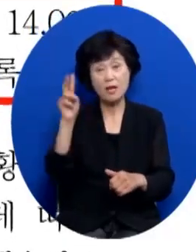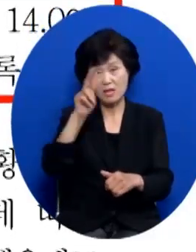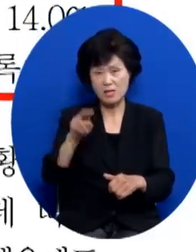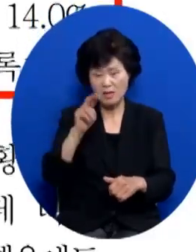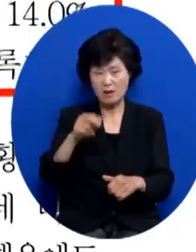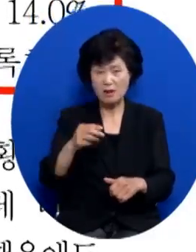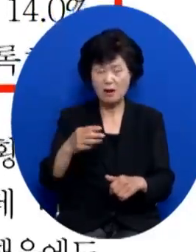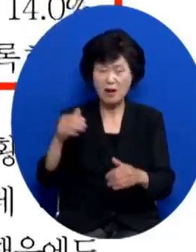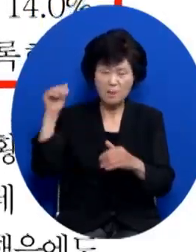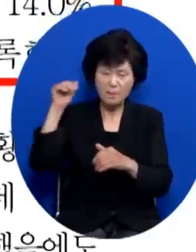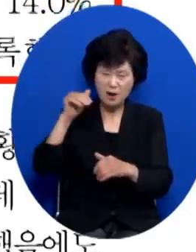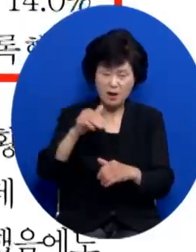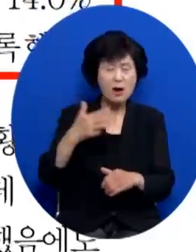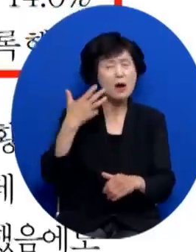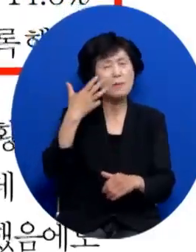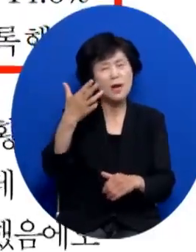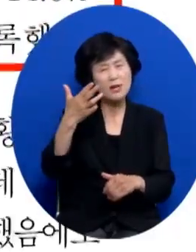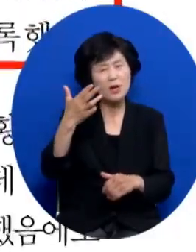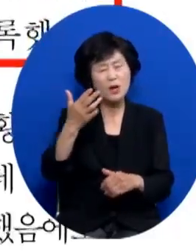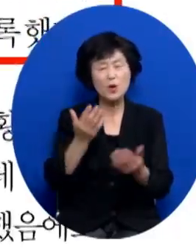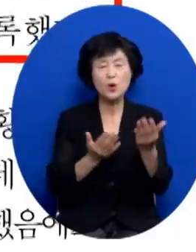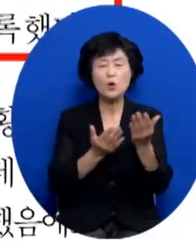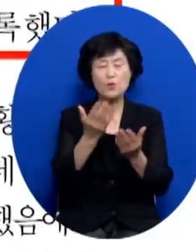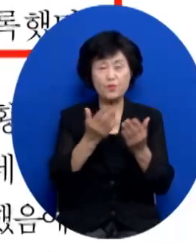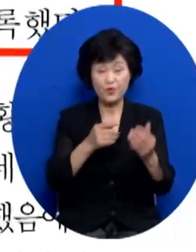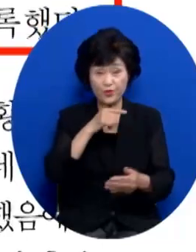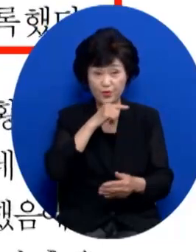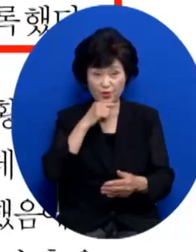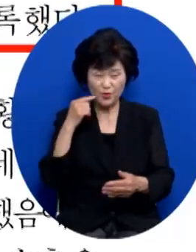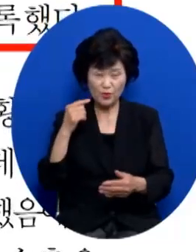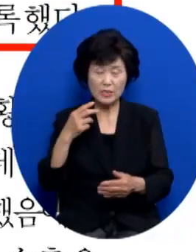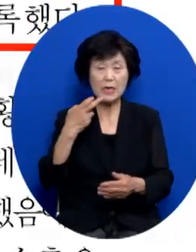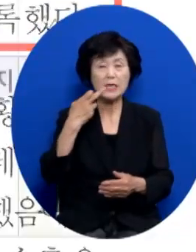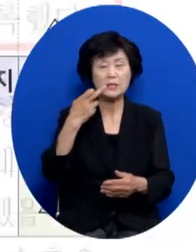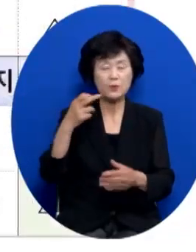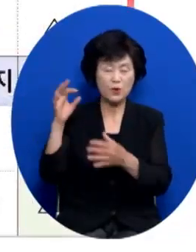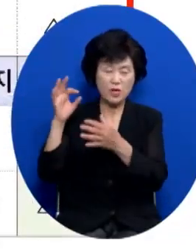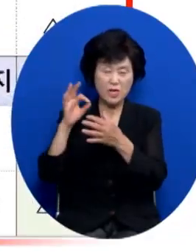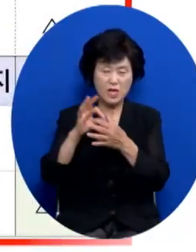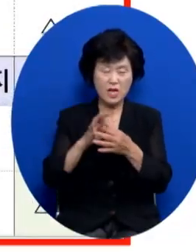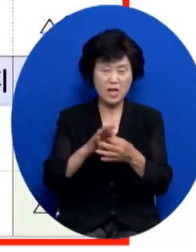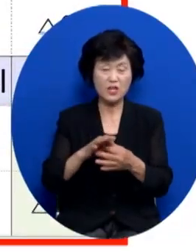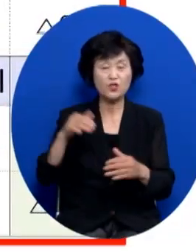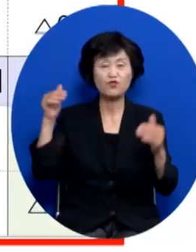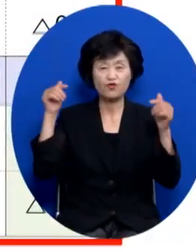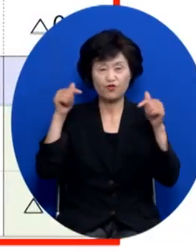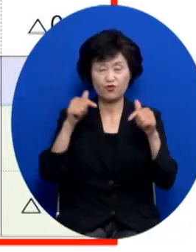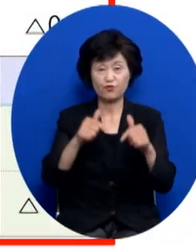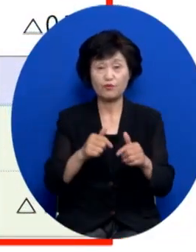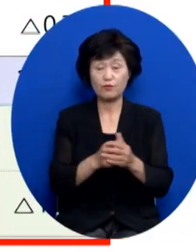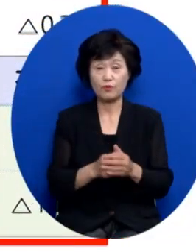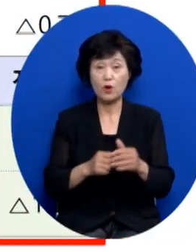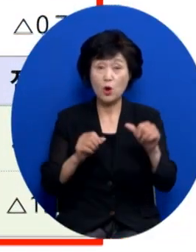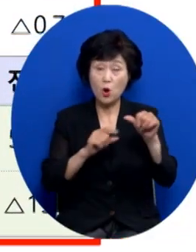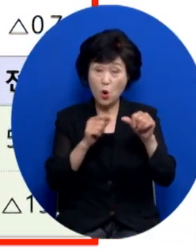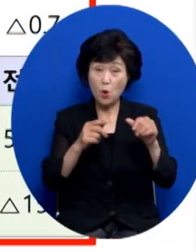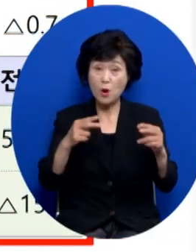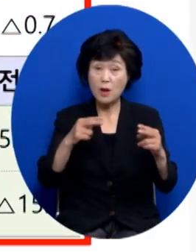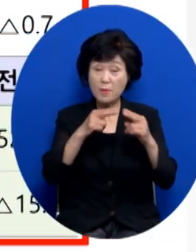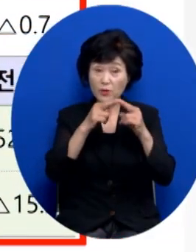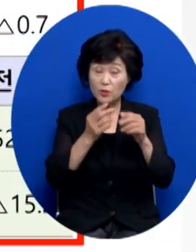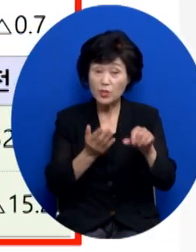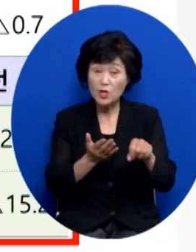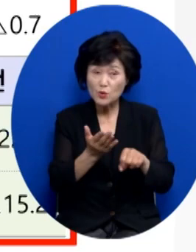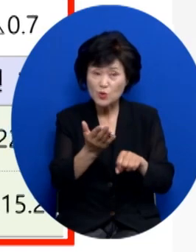8개월 연속 감소하면서 무역 적자도 15개월째 이어진 것으로 나타났습니다. 특히 5월 반도체 수출액은